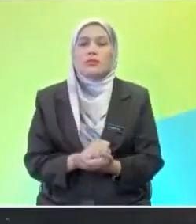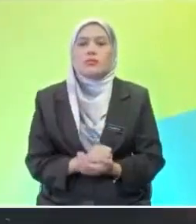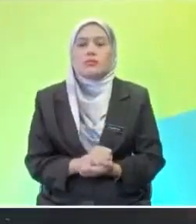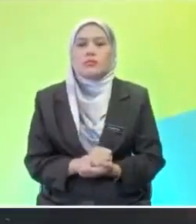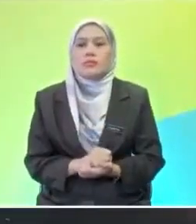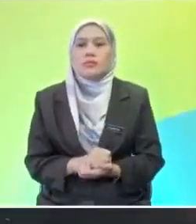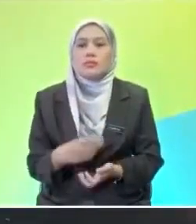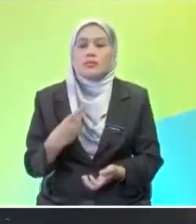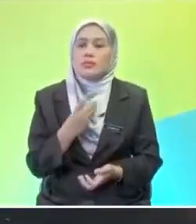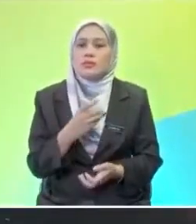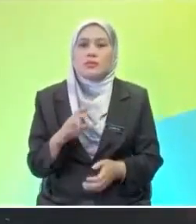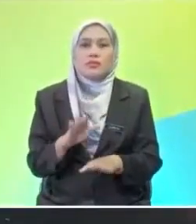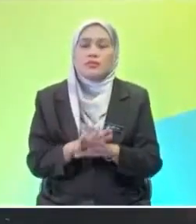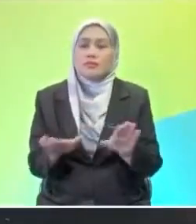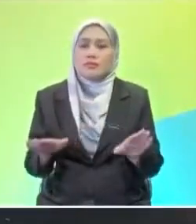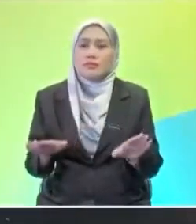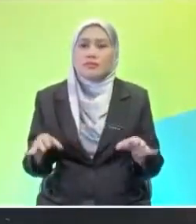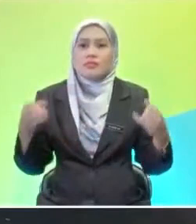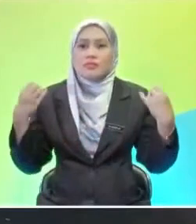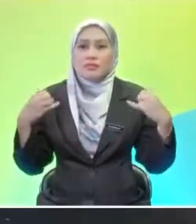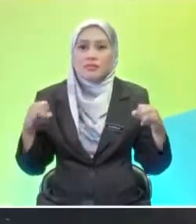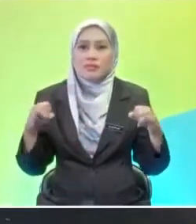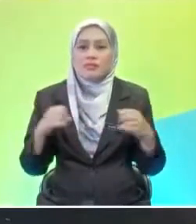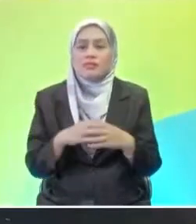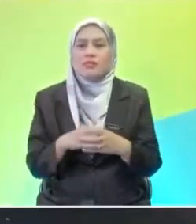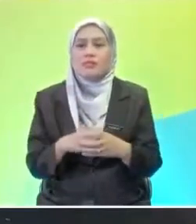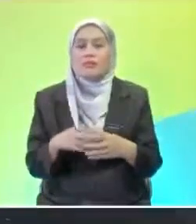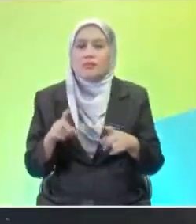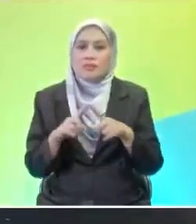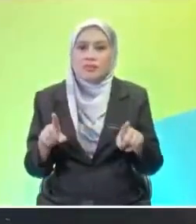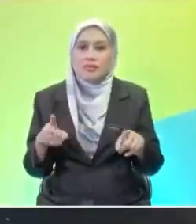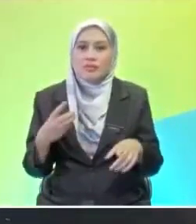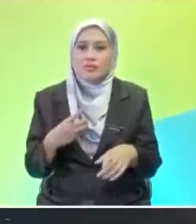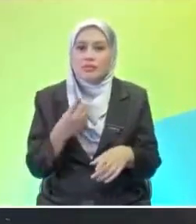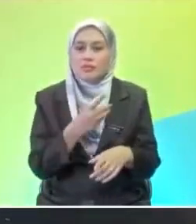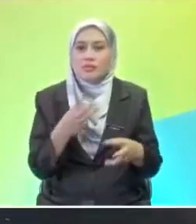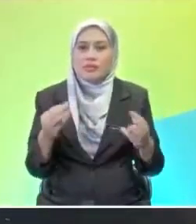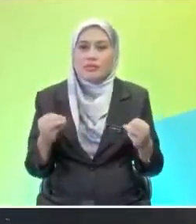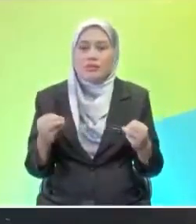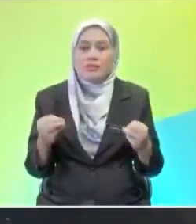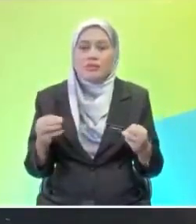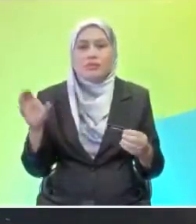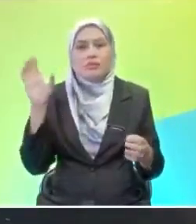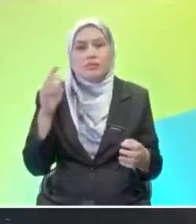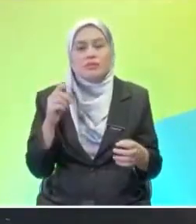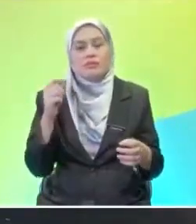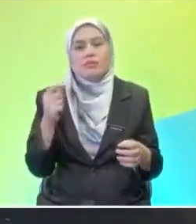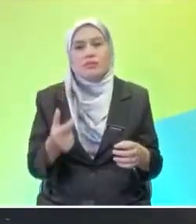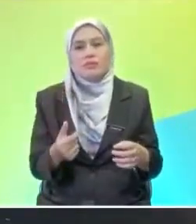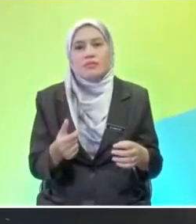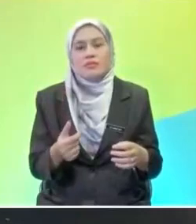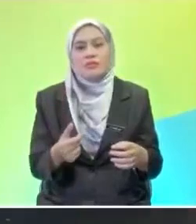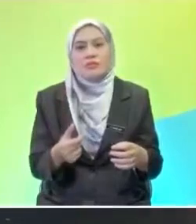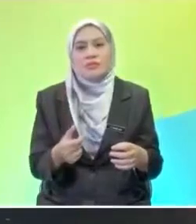nak berniaga pada segmen kali ini. Kita nak mendengar sedikit orang kata persembahan, kan cikgu? Ya, betul. Untuk memulakan segmen